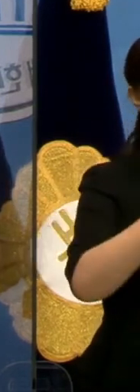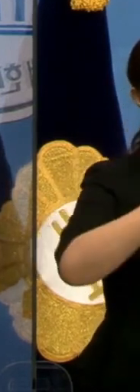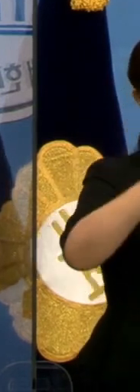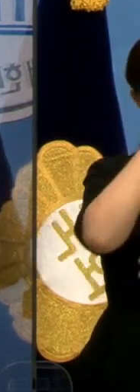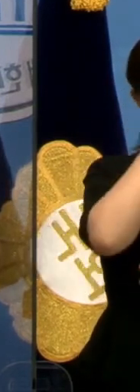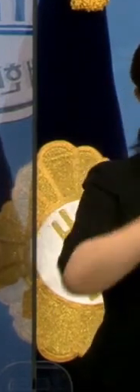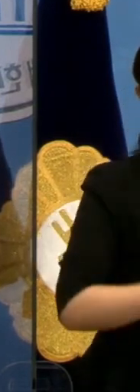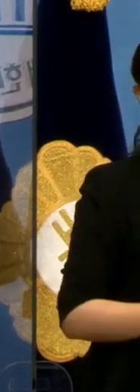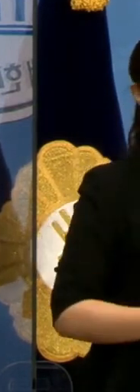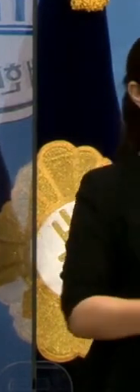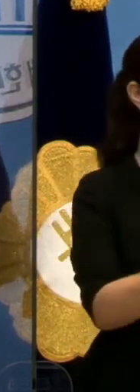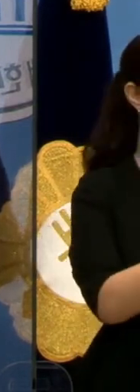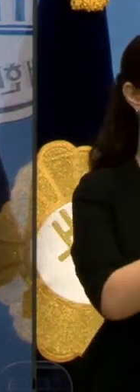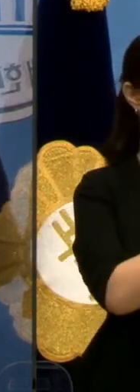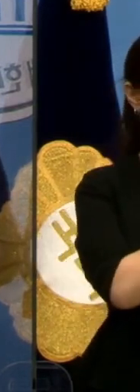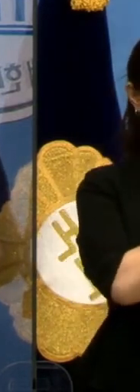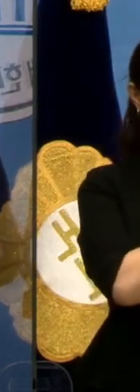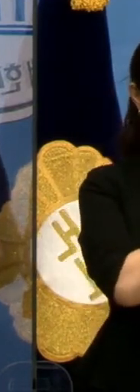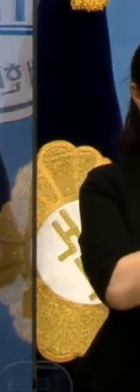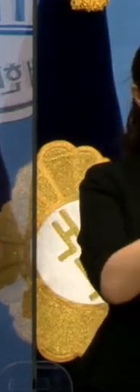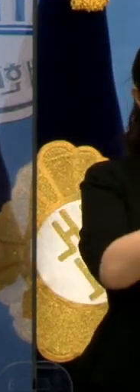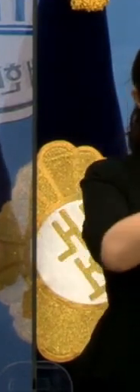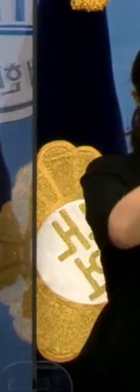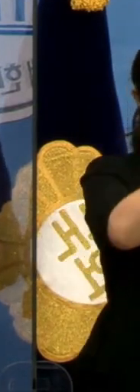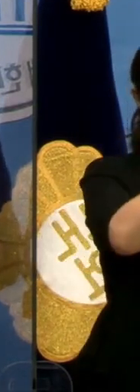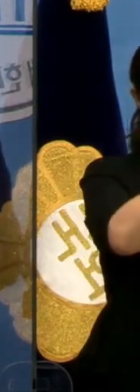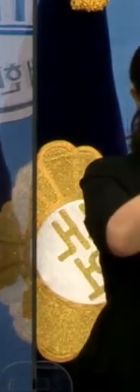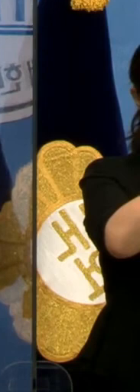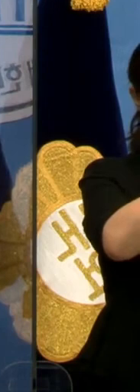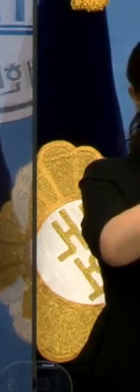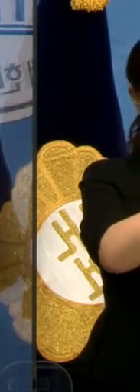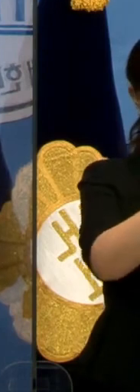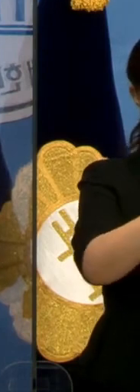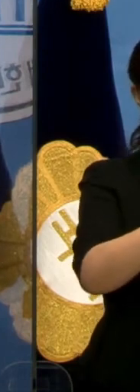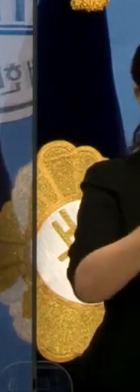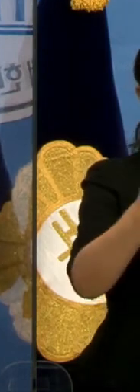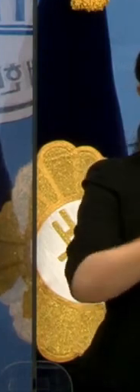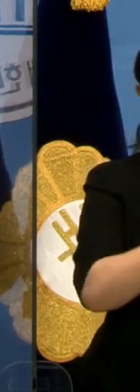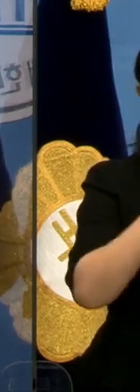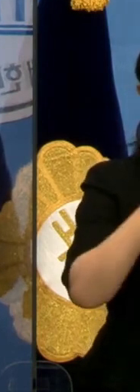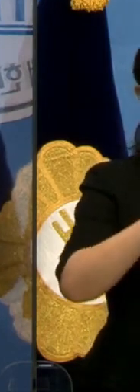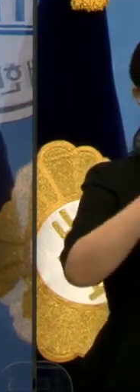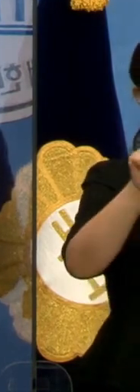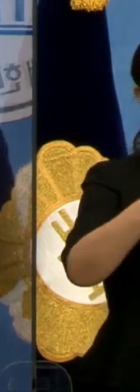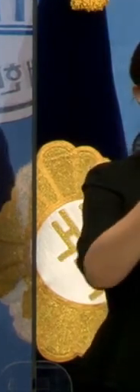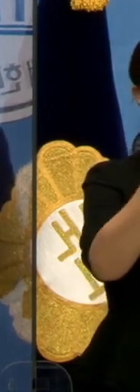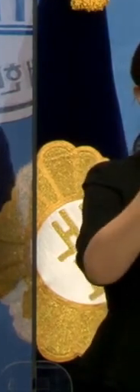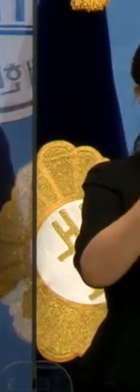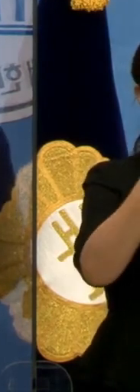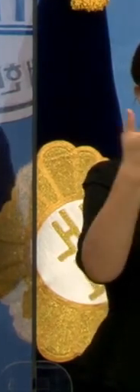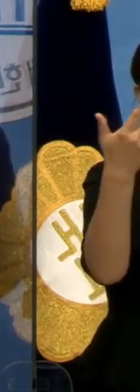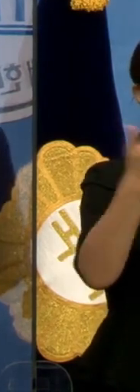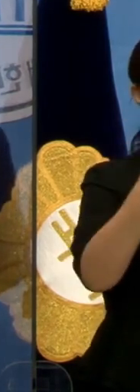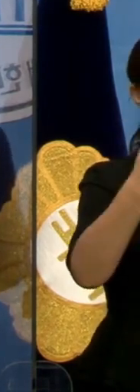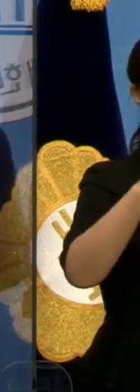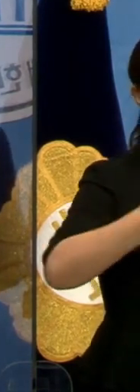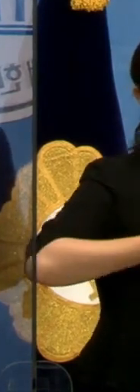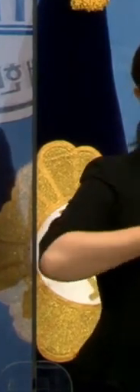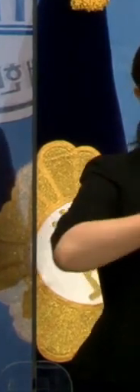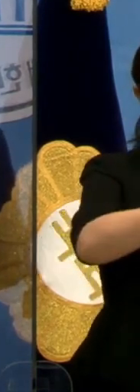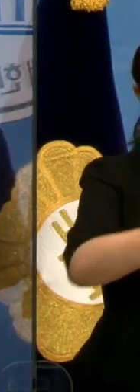10개 법인이 가진 땅의 규모는 5억 7천만 평으로 여의도의